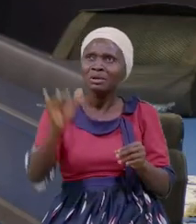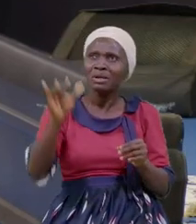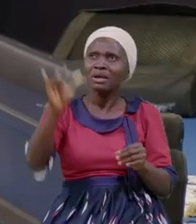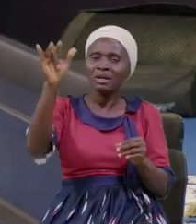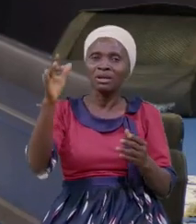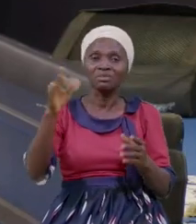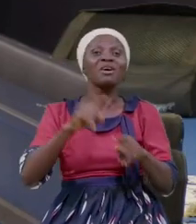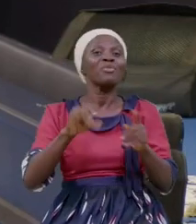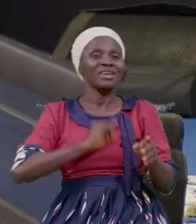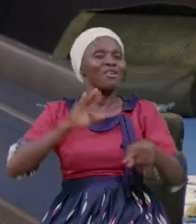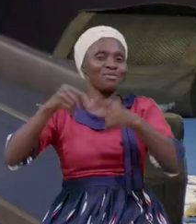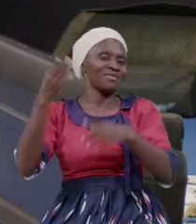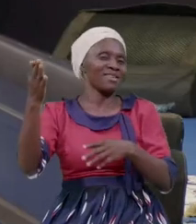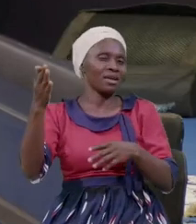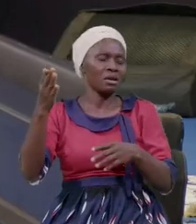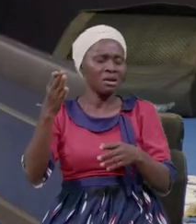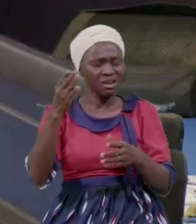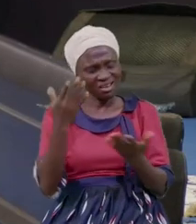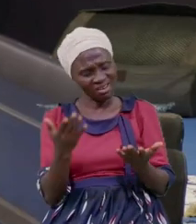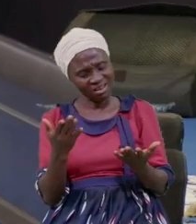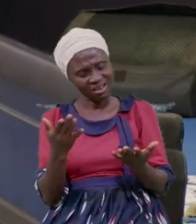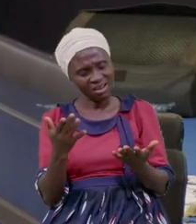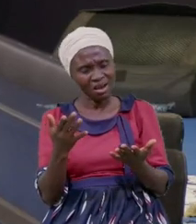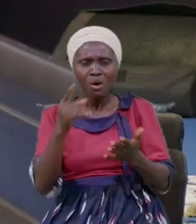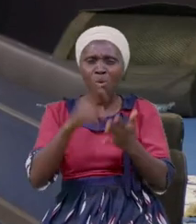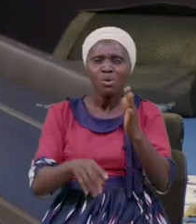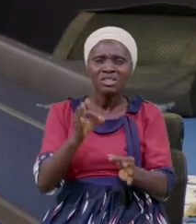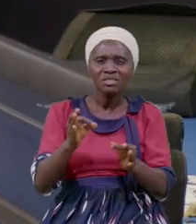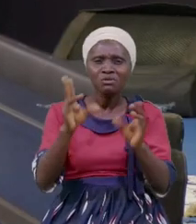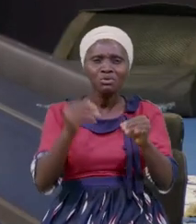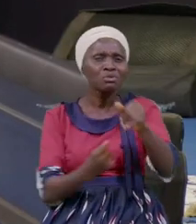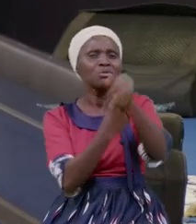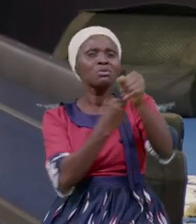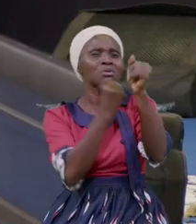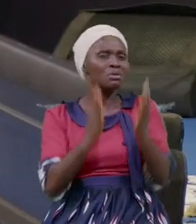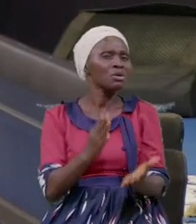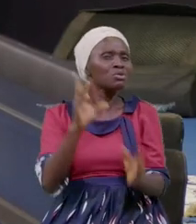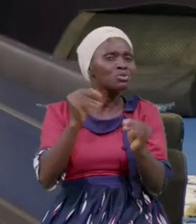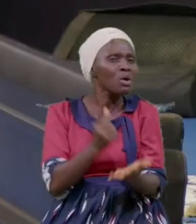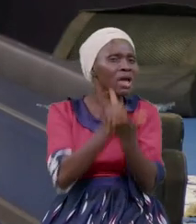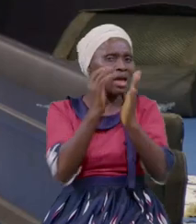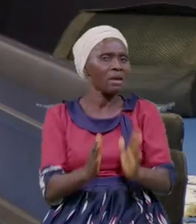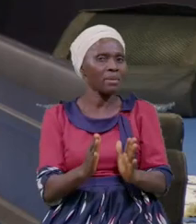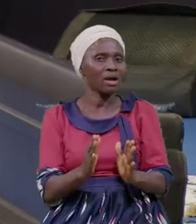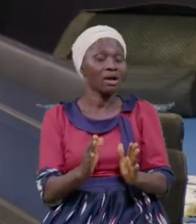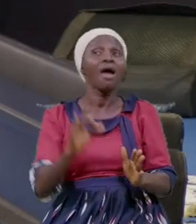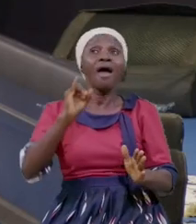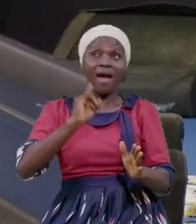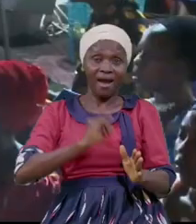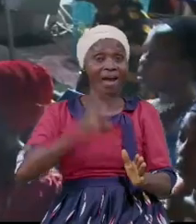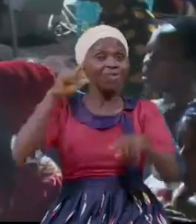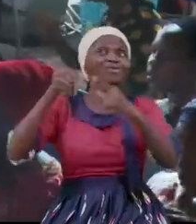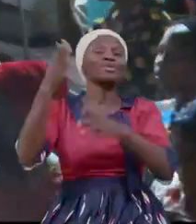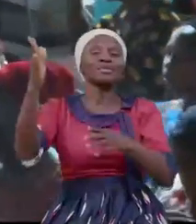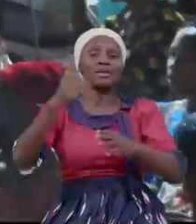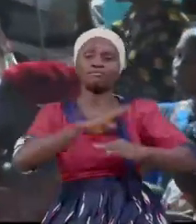et s'il y a pas de soutien je va là-bas est-ce que je parle à